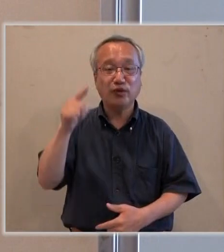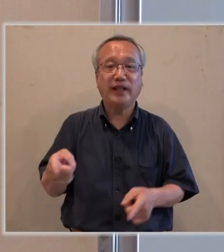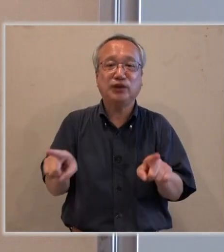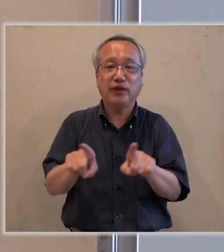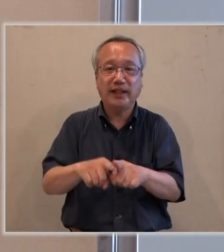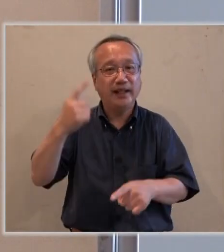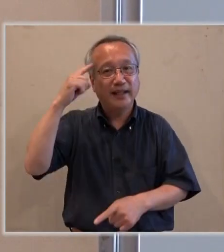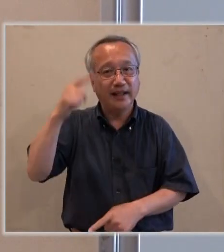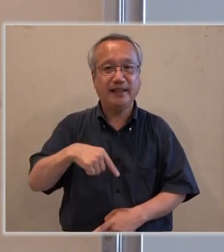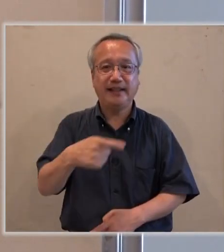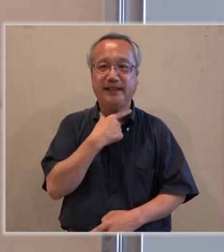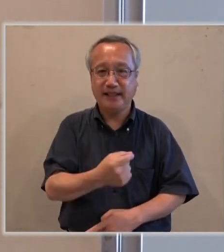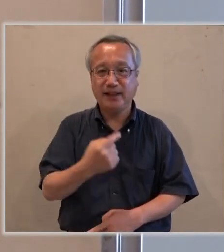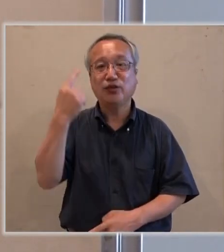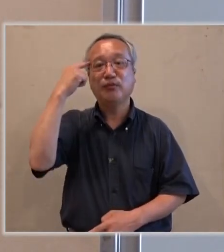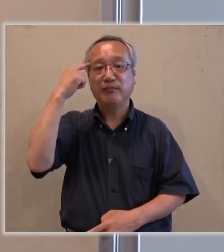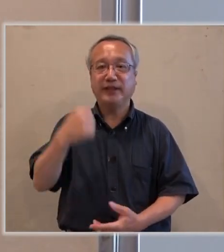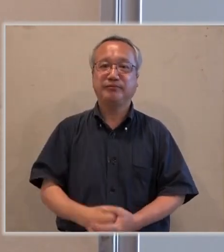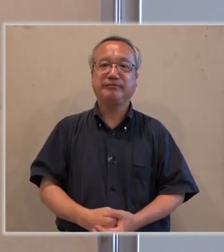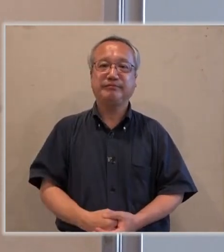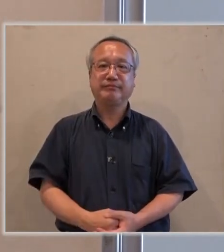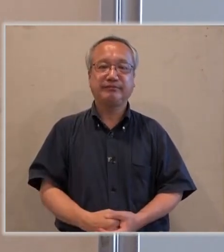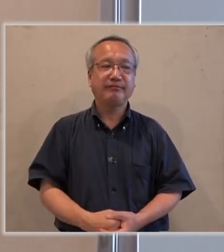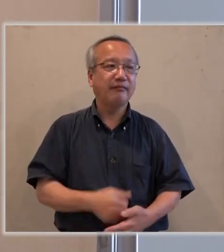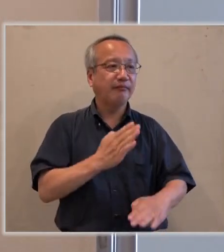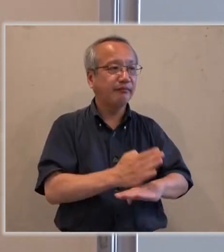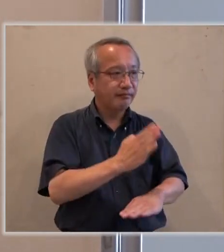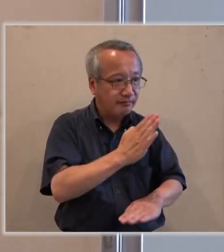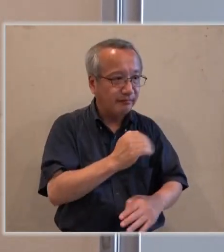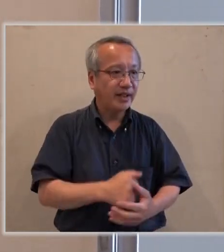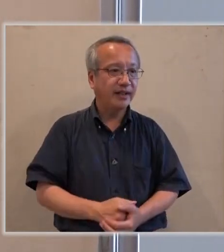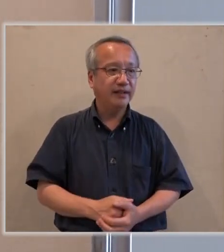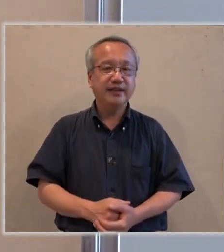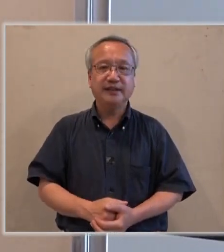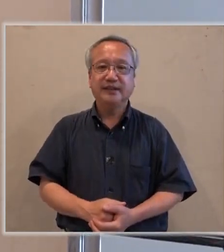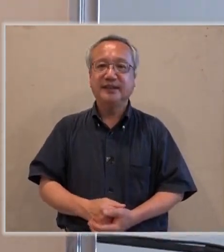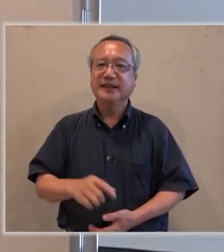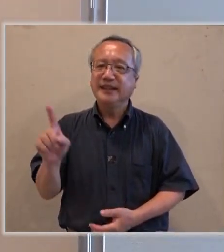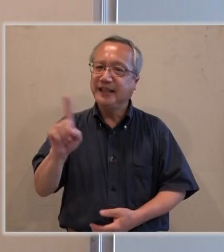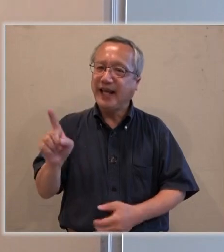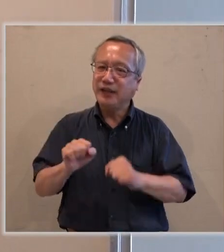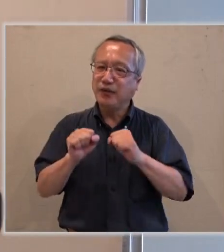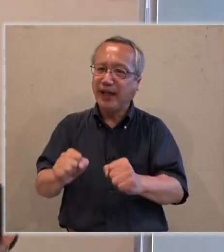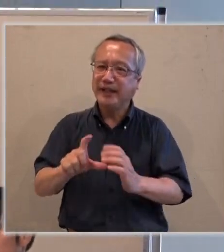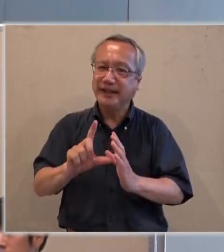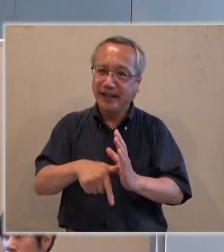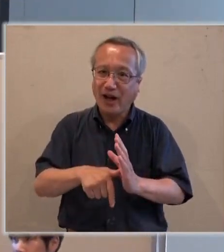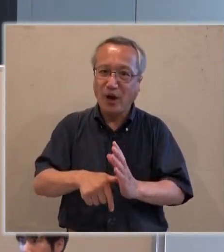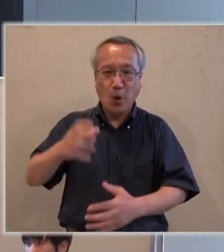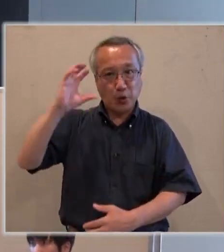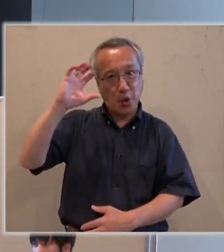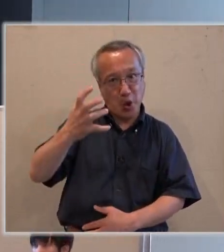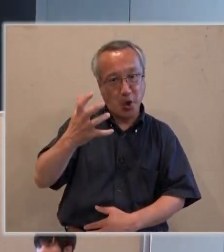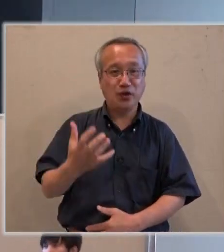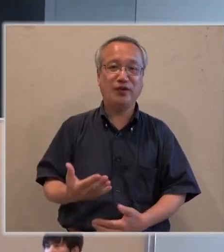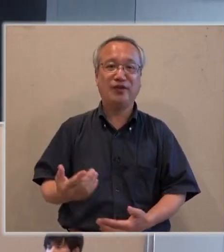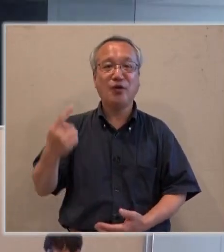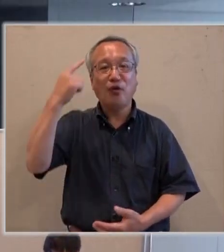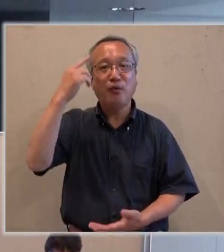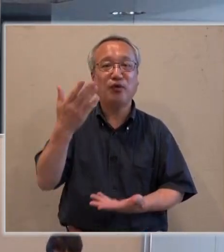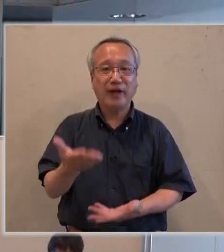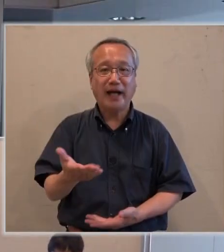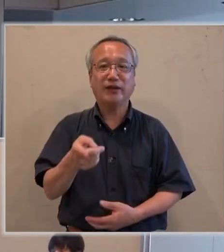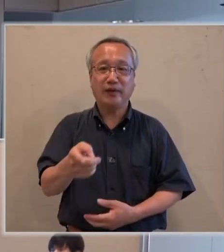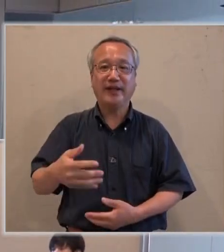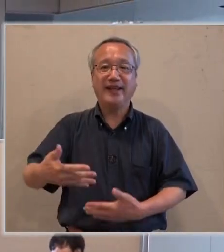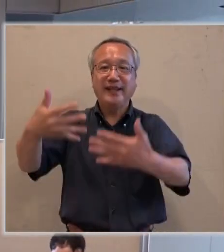ていきたいな、と思います。 ありがとうございます。何をやったらすげーってなるのかっていう、そこが今テレビっていうのが一個具体的な